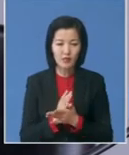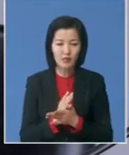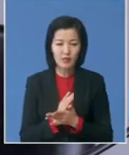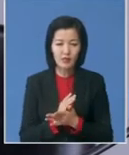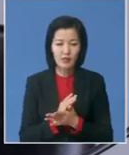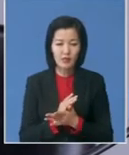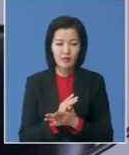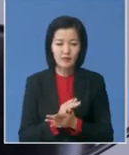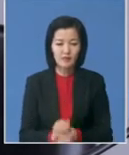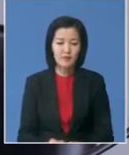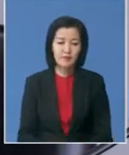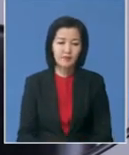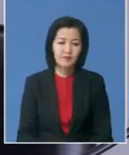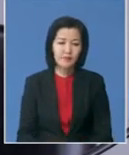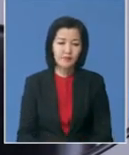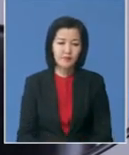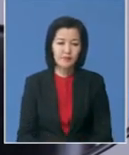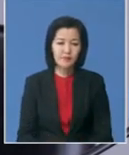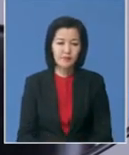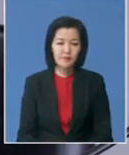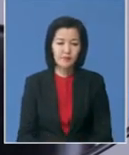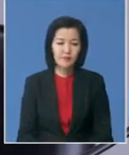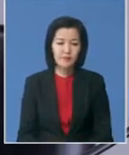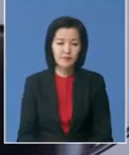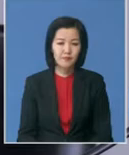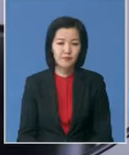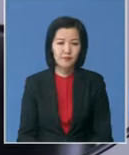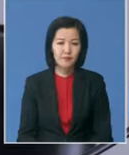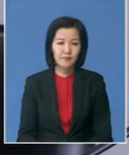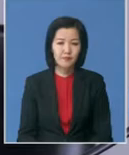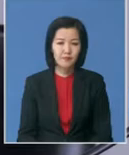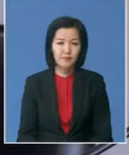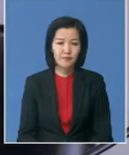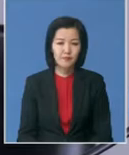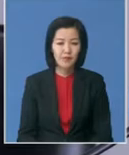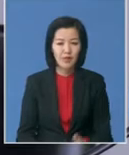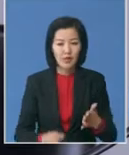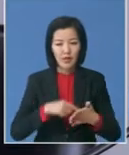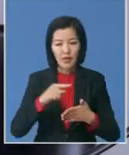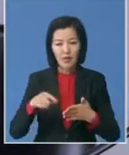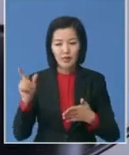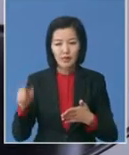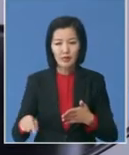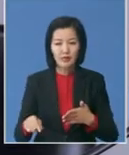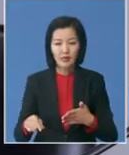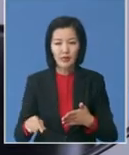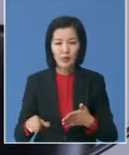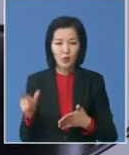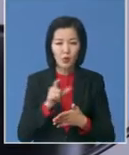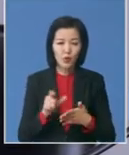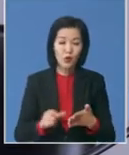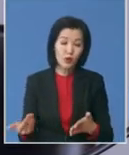бізге балашып түнемеде, ай төгеді аспаннан маржан шуағын. Ақынның болмысы осы. Өлеңге